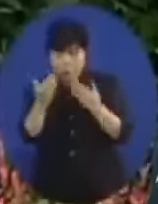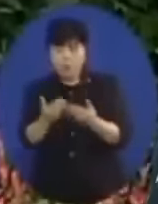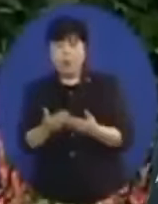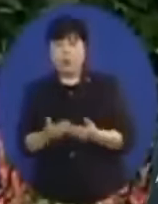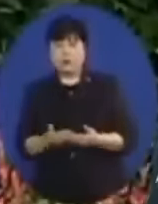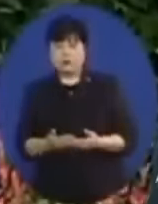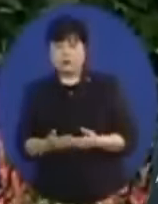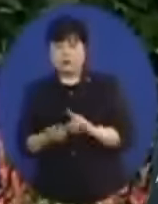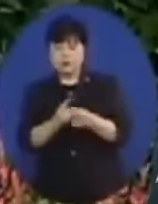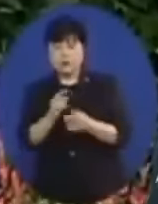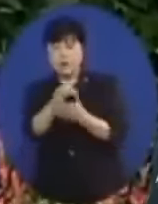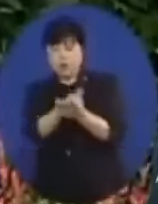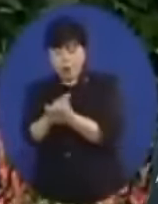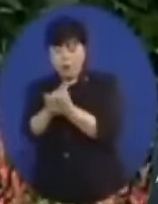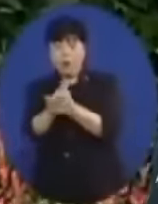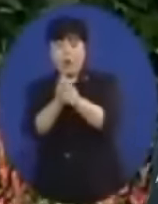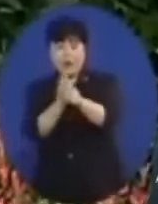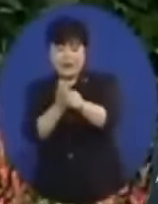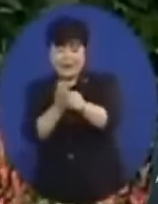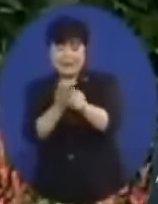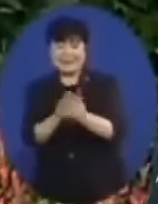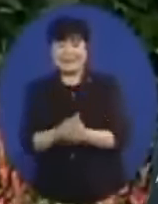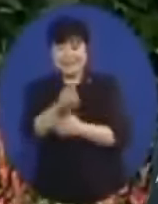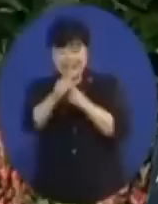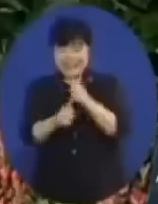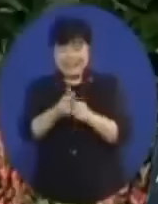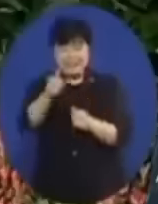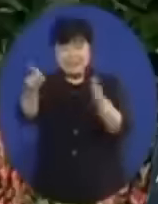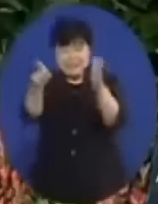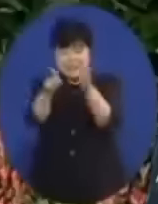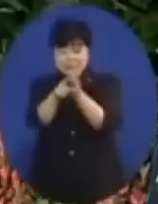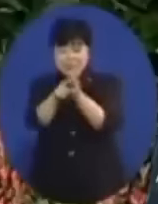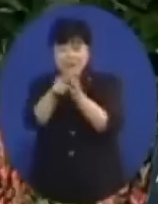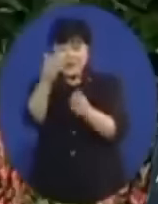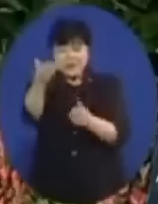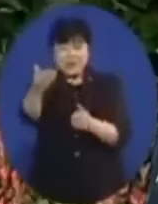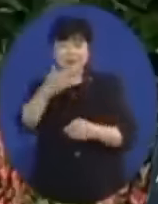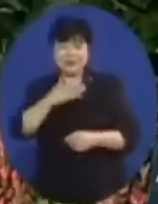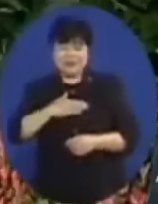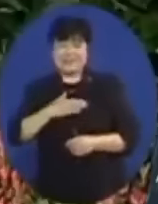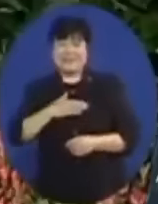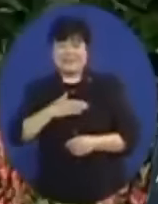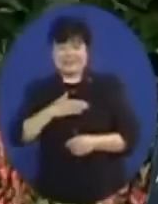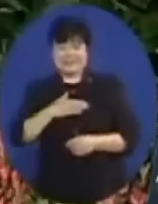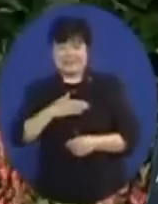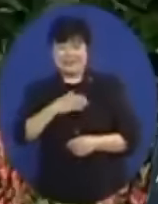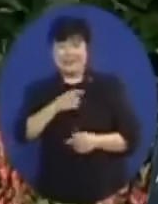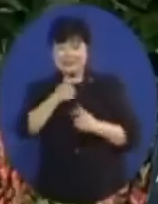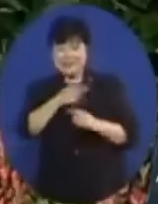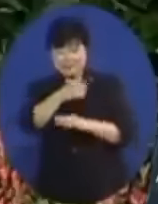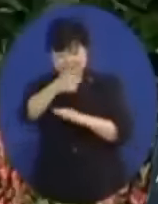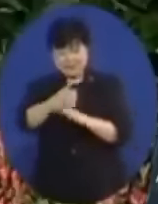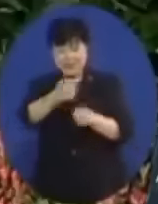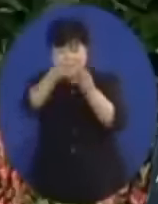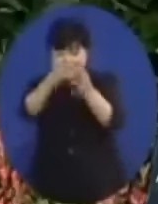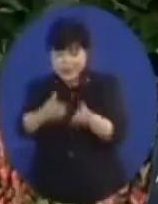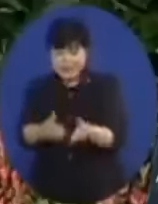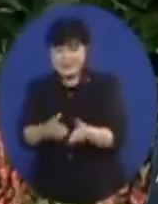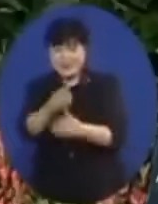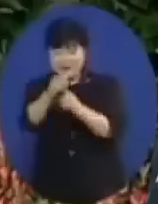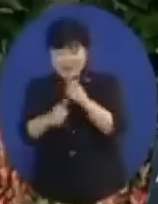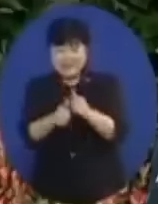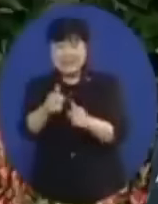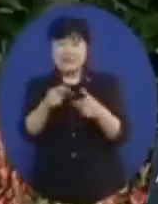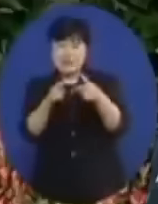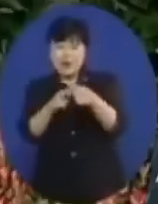사람과 더불어 화목하라. 하나님은 믿음으로 의롭다 하심을 받았으니 우리 주 예수 그리스도로 말미암아